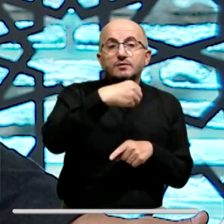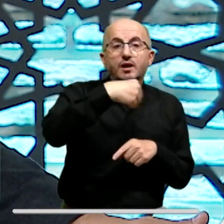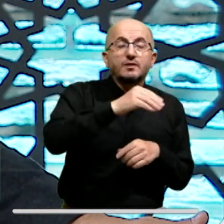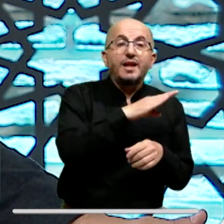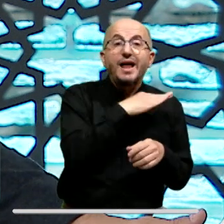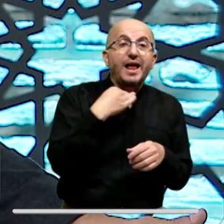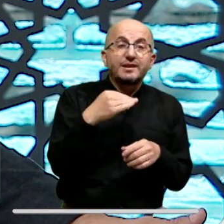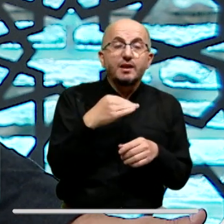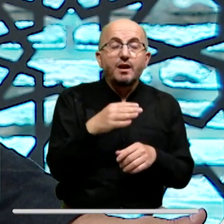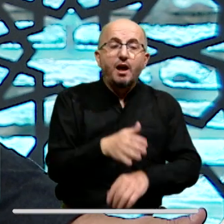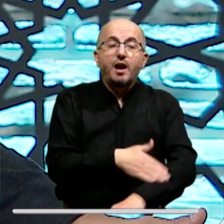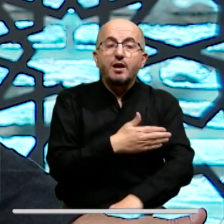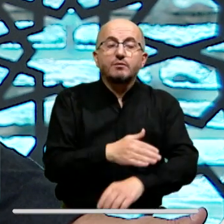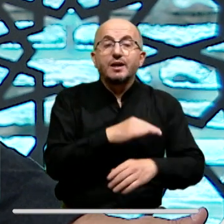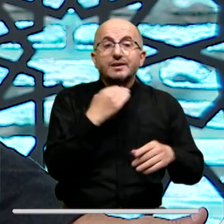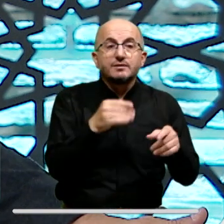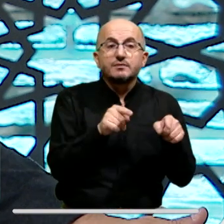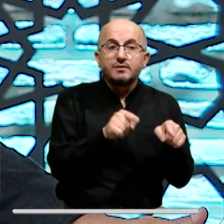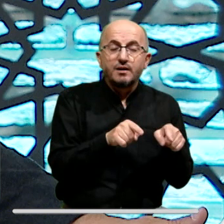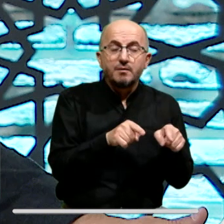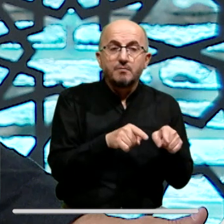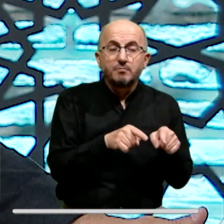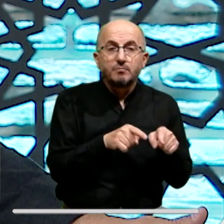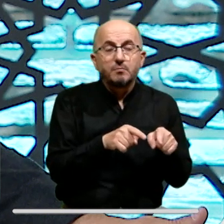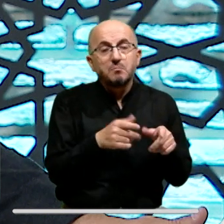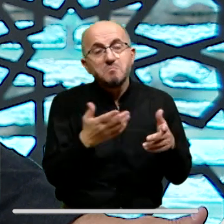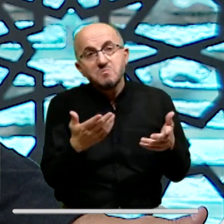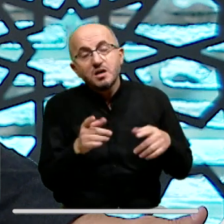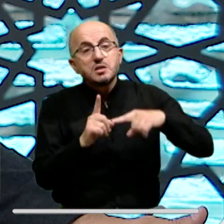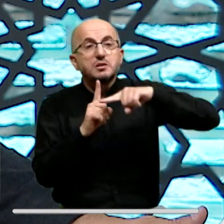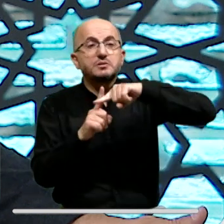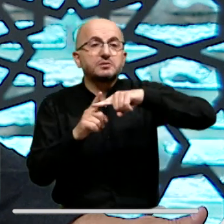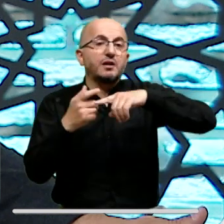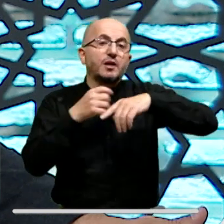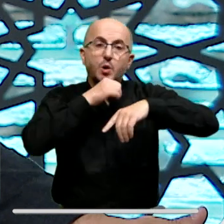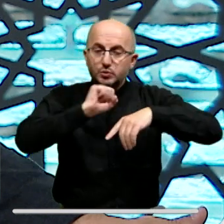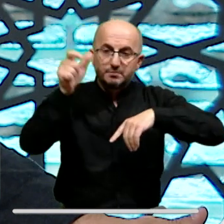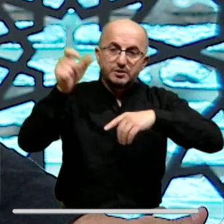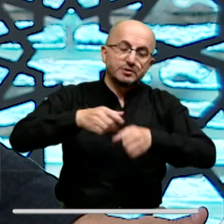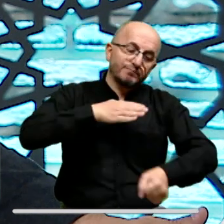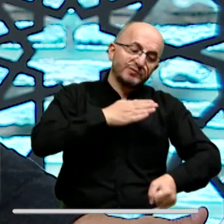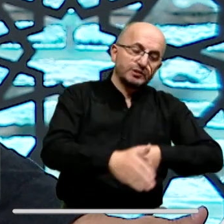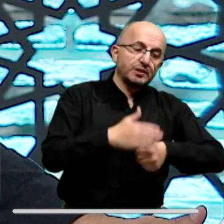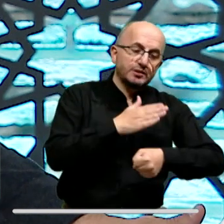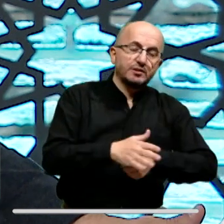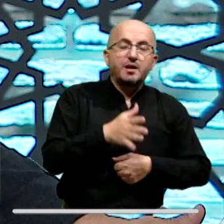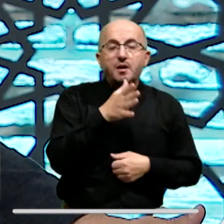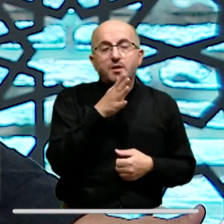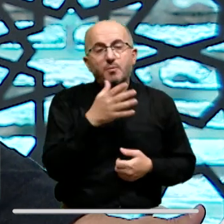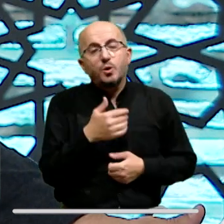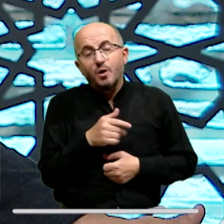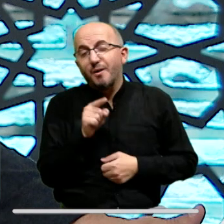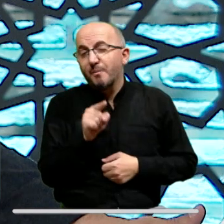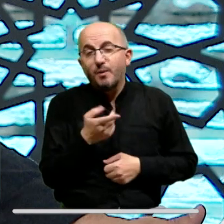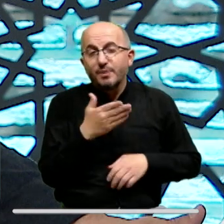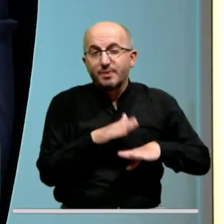etlerin, tabii helal olan etlerin, bir gayrimüslim tarafından, Hristiyan veya Yahudi biri tarafından kesildiğini de biliyoruz. Bu